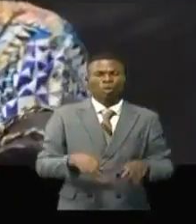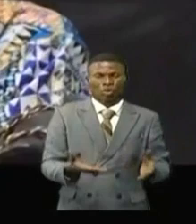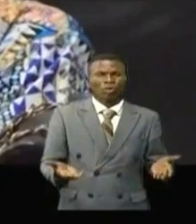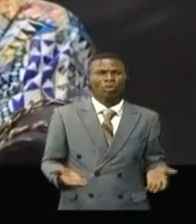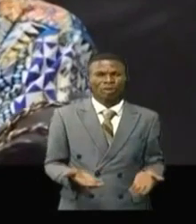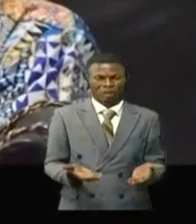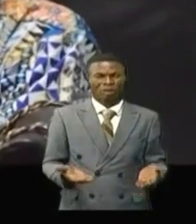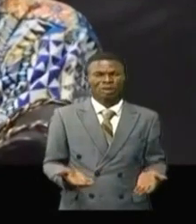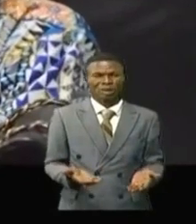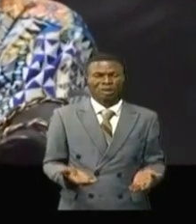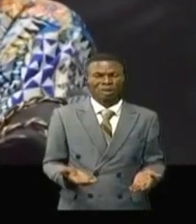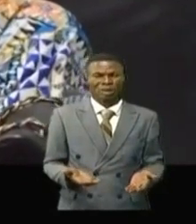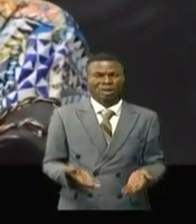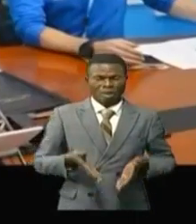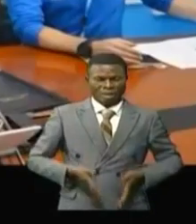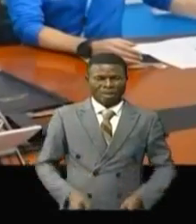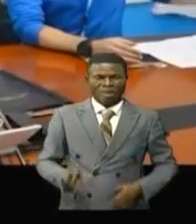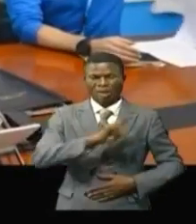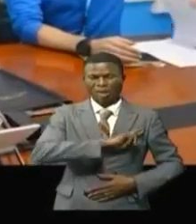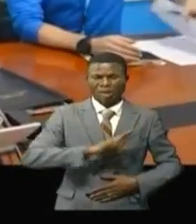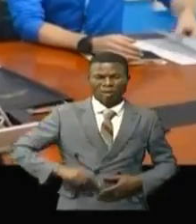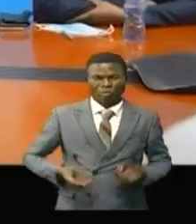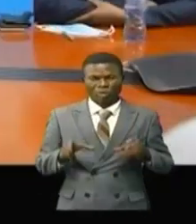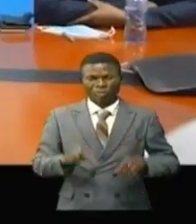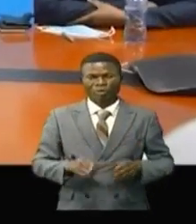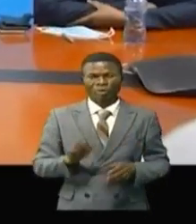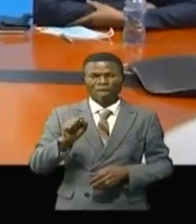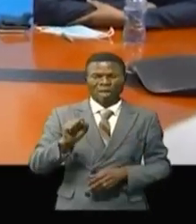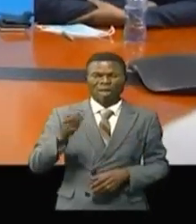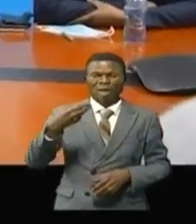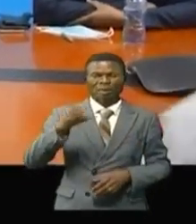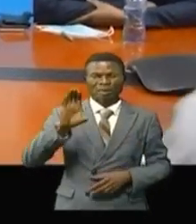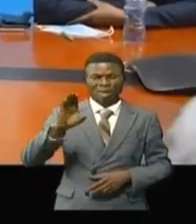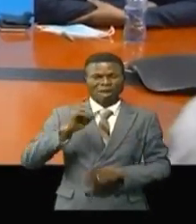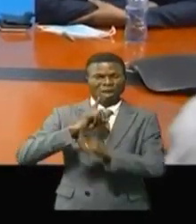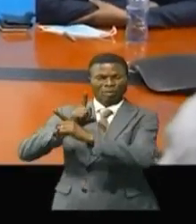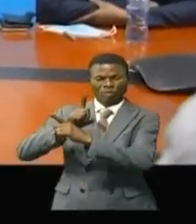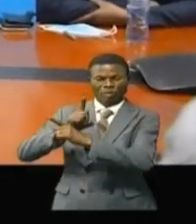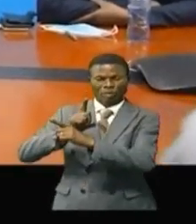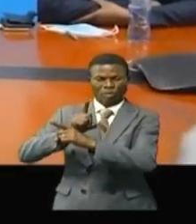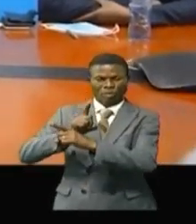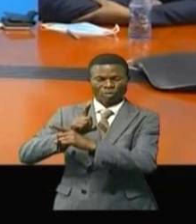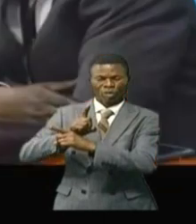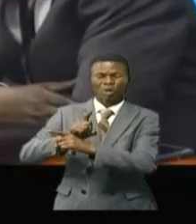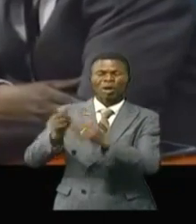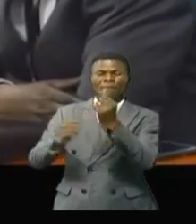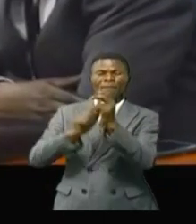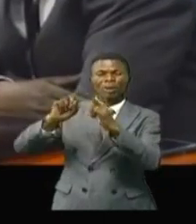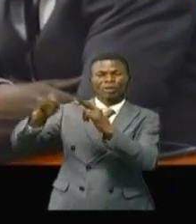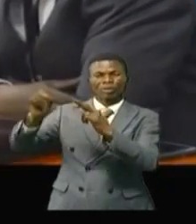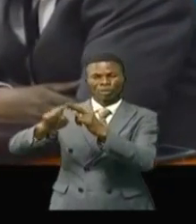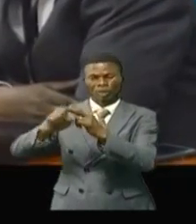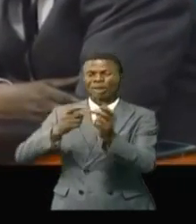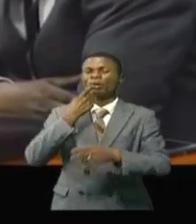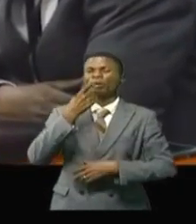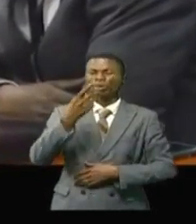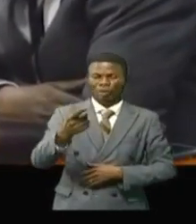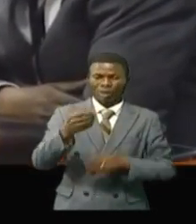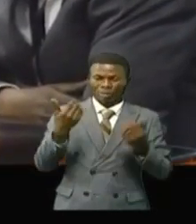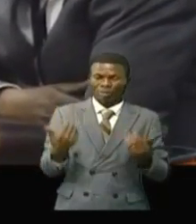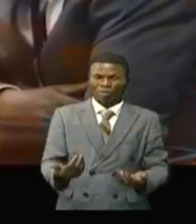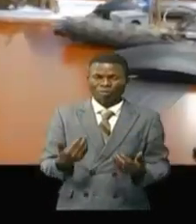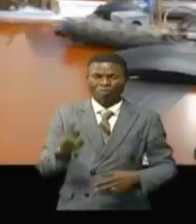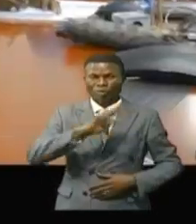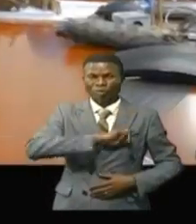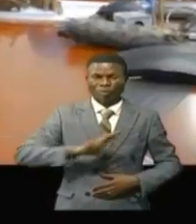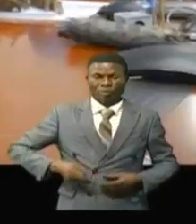patrie d'origine, la RDC. Le HCR assure la protection et l'assistance aux réfugiés, a-t-elle indiqué. Actuellement, la